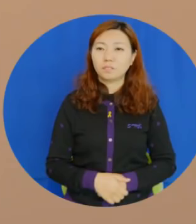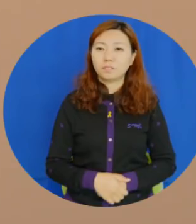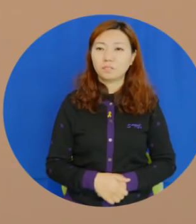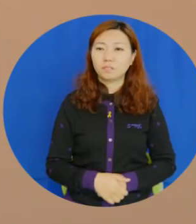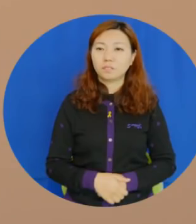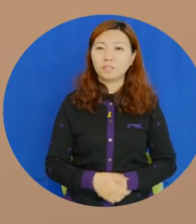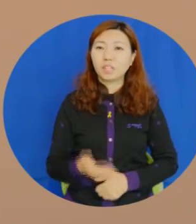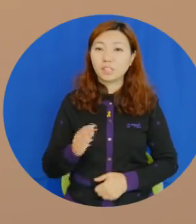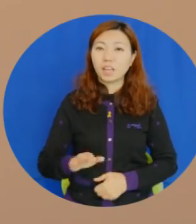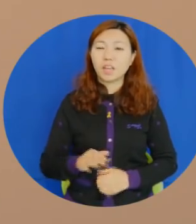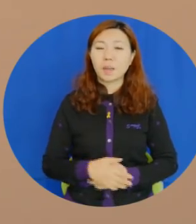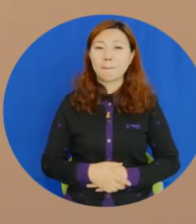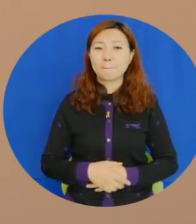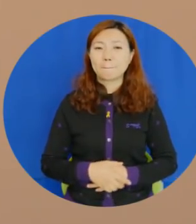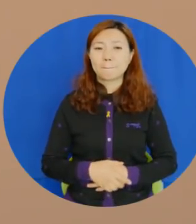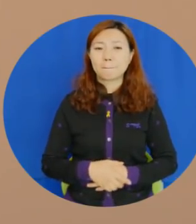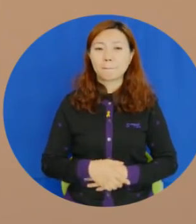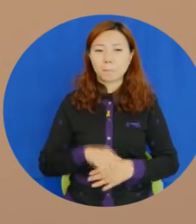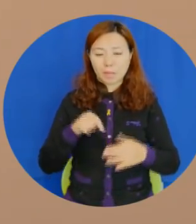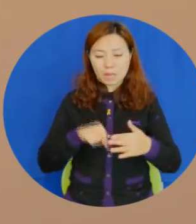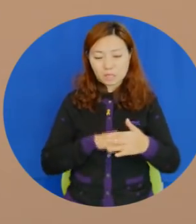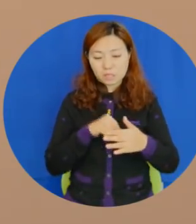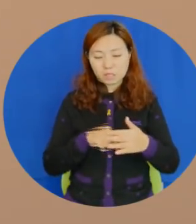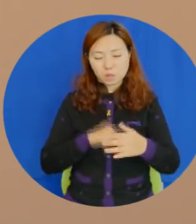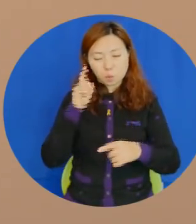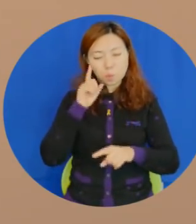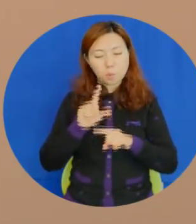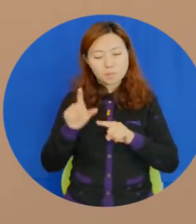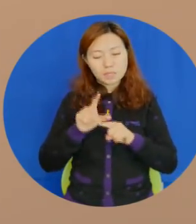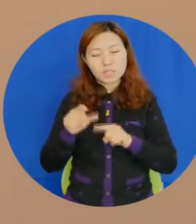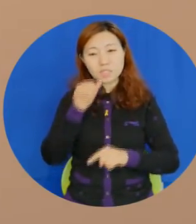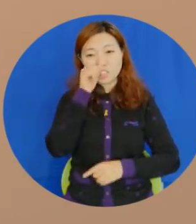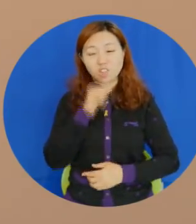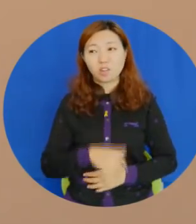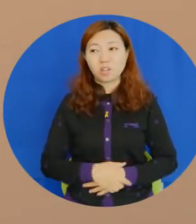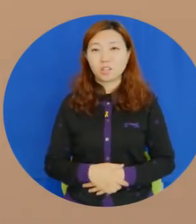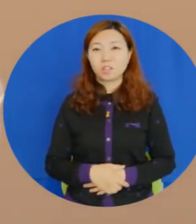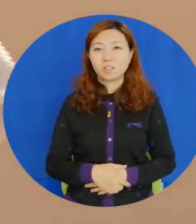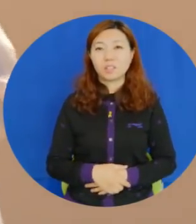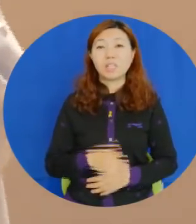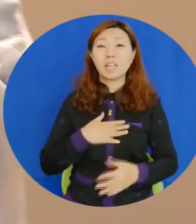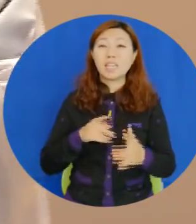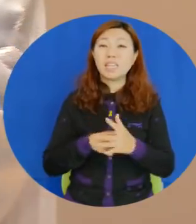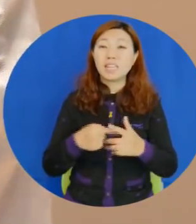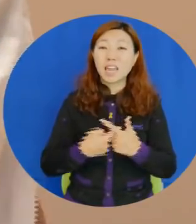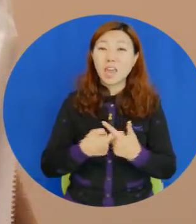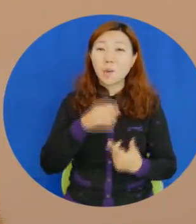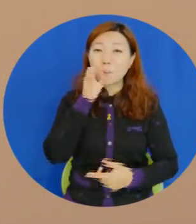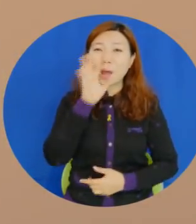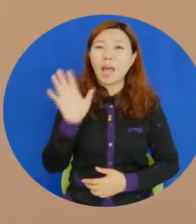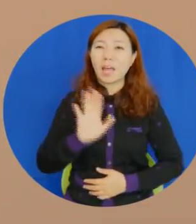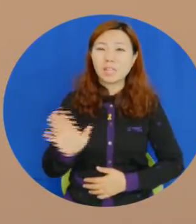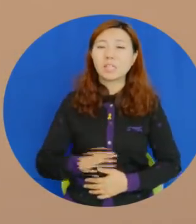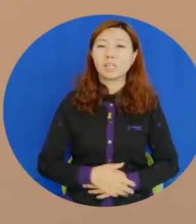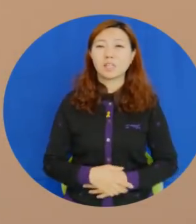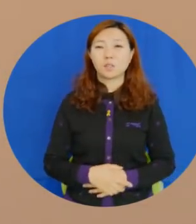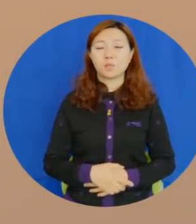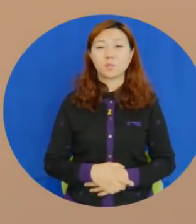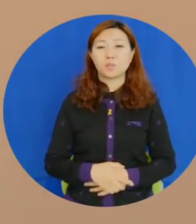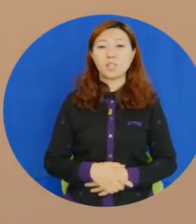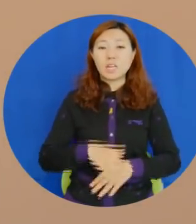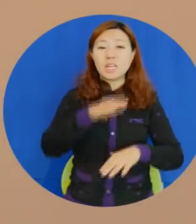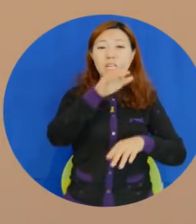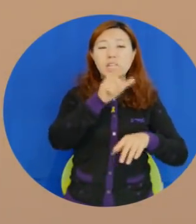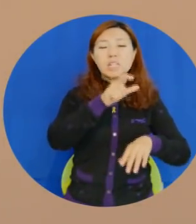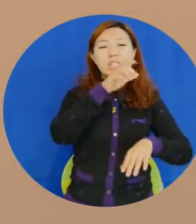아 근데 그게 사실 속으로 생각이 계속 고민이 돼서. 아니 그래 내, 네. 내 이해를 못해서 하는 얘기가 아니라